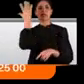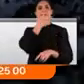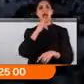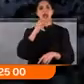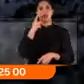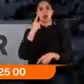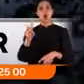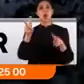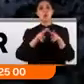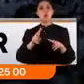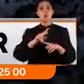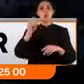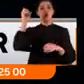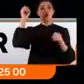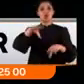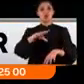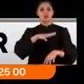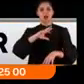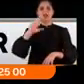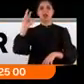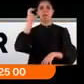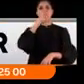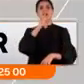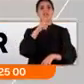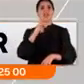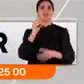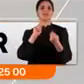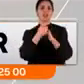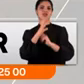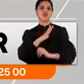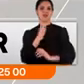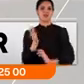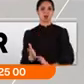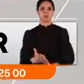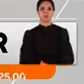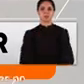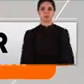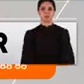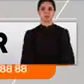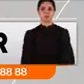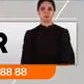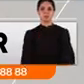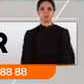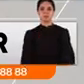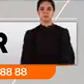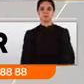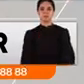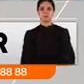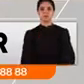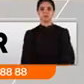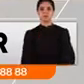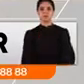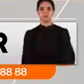mor ışığın altında mavi renkte olduklarından bu adı alıyorlar. Tüm dünyadan başvurular alıyoruz.